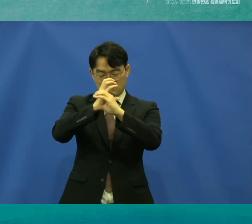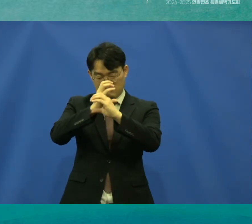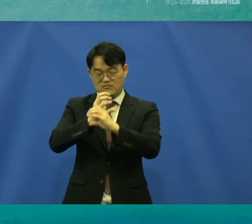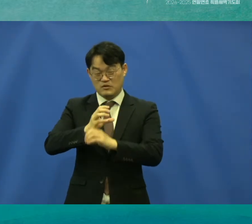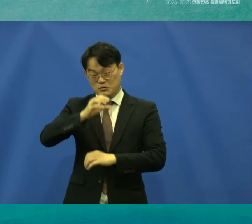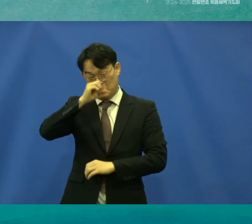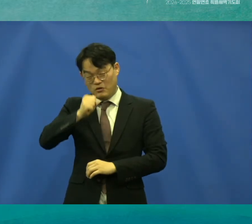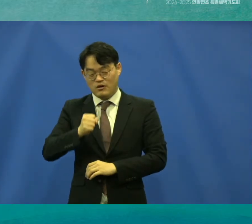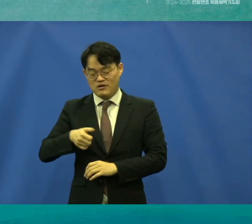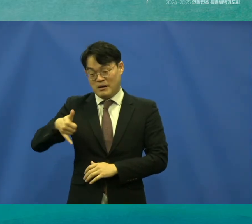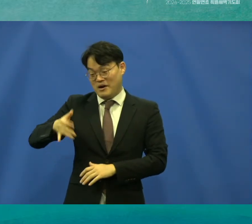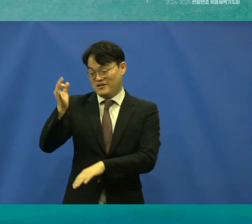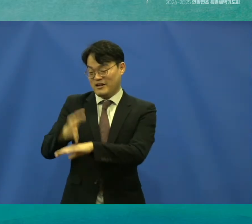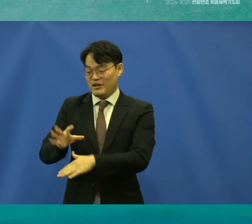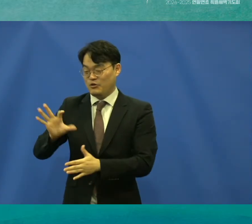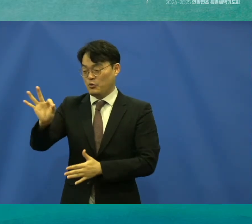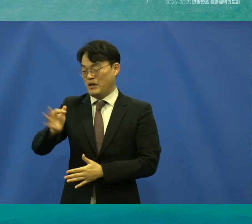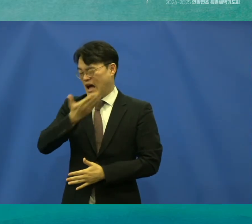주님의 시각은